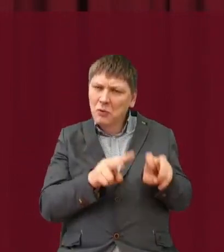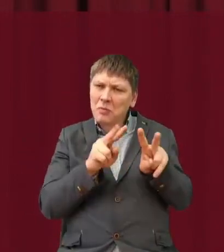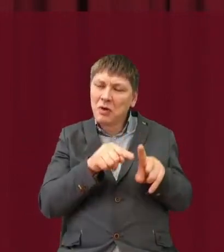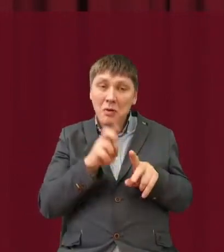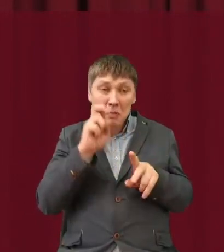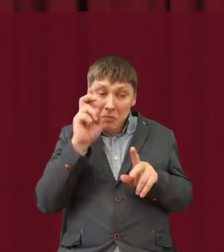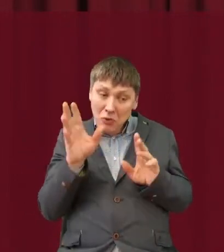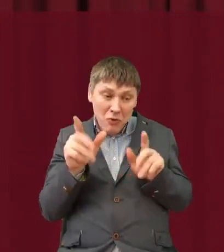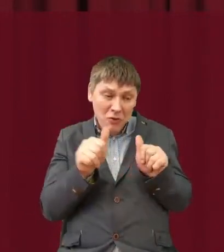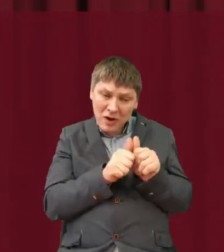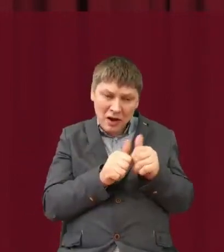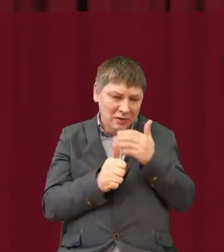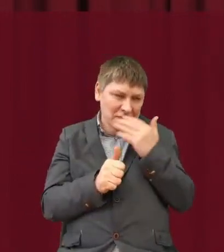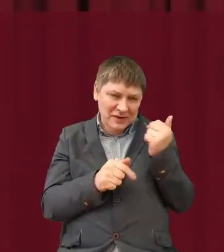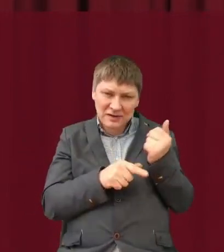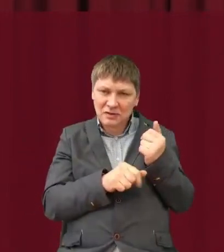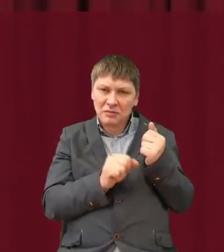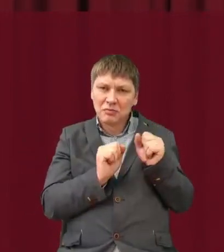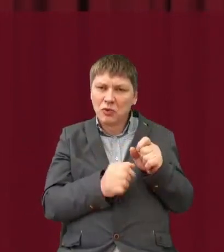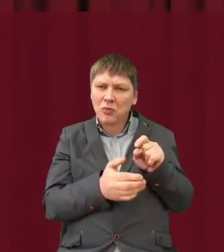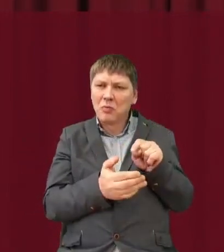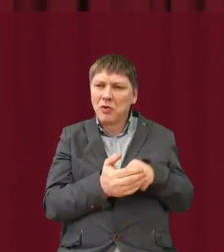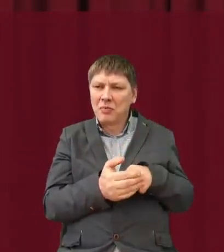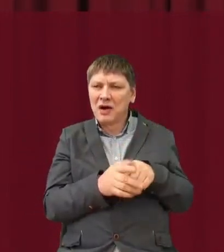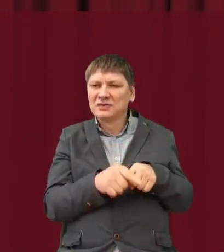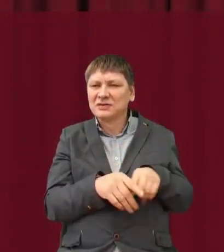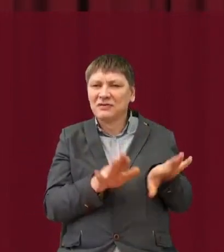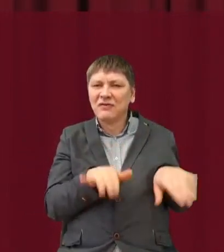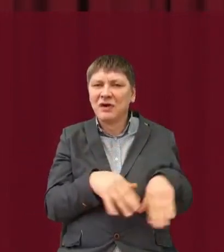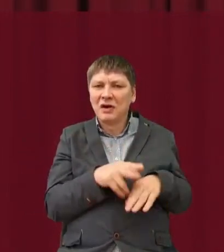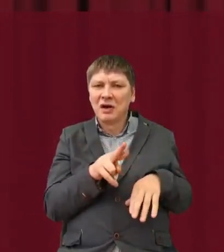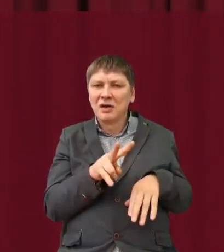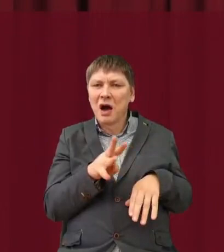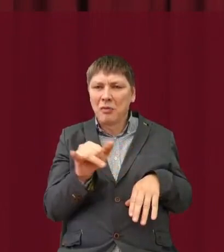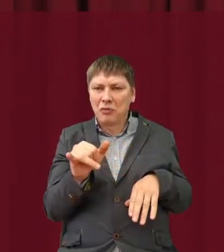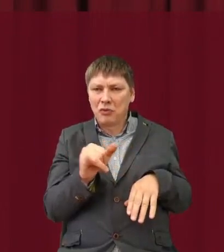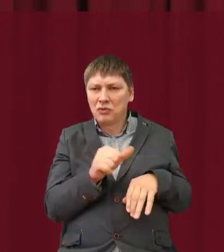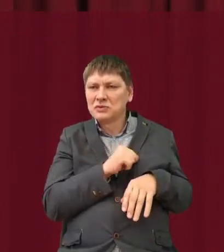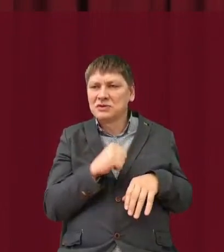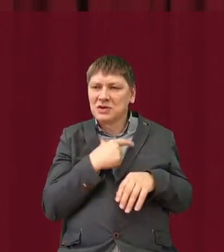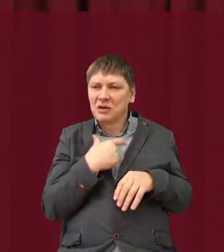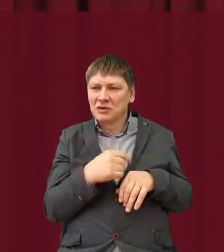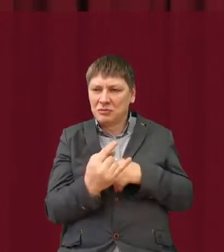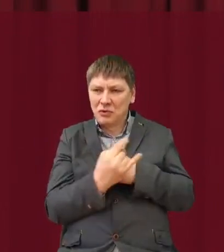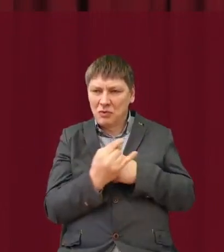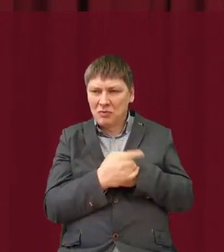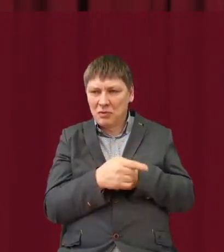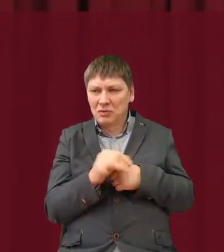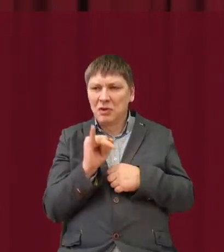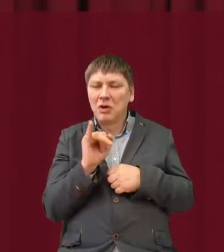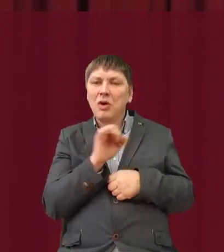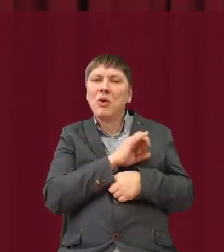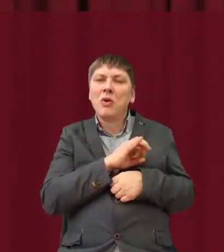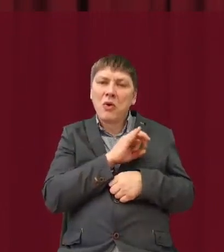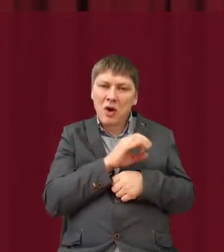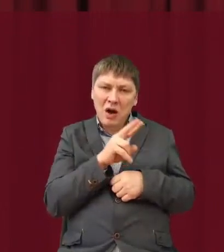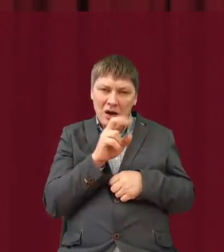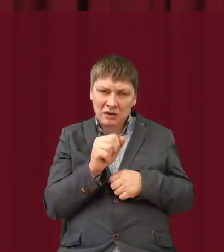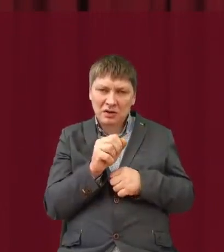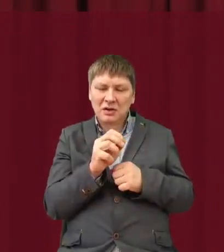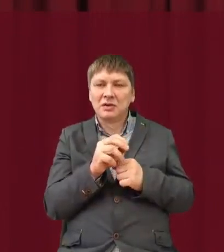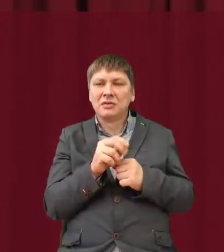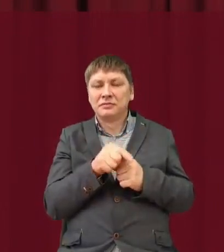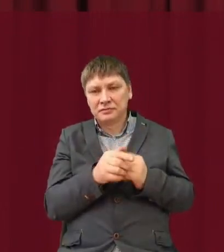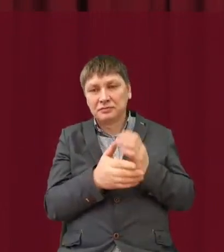где нет бога там он рискует попасть в эту яму самообмана И она 8 глава 31 32